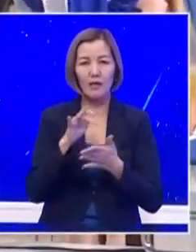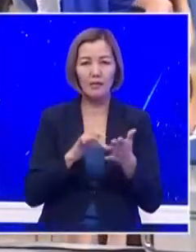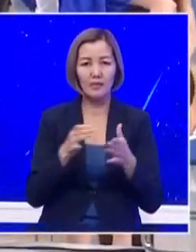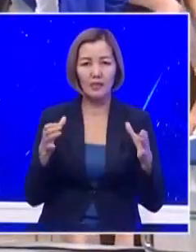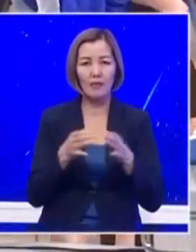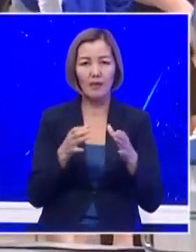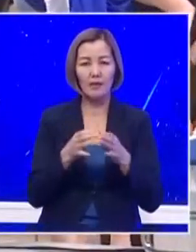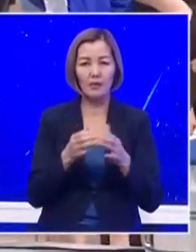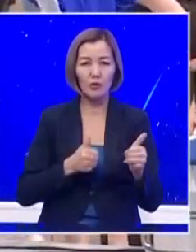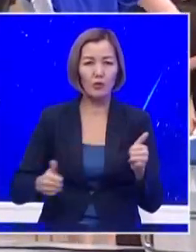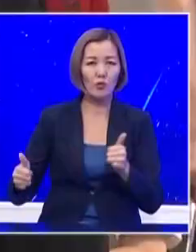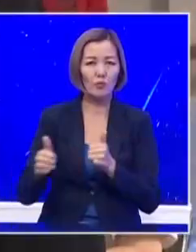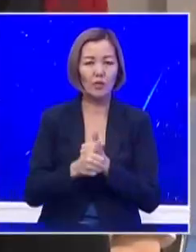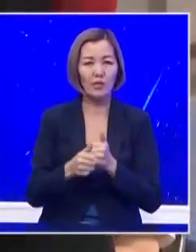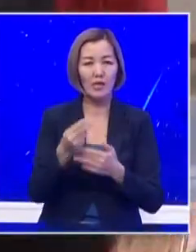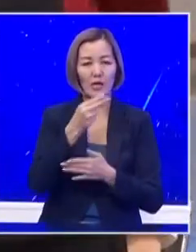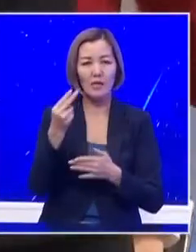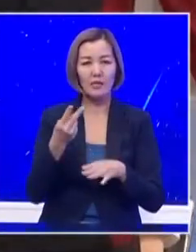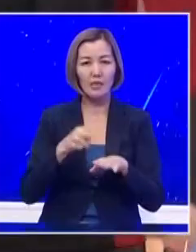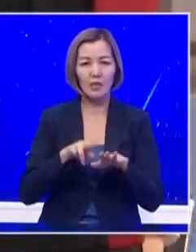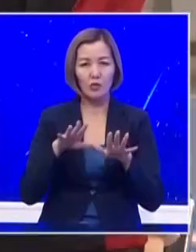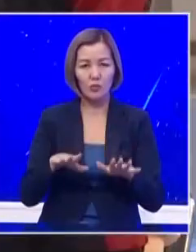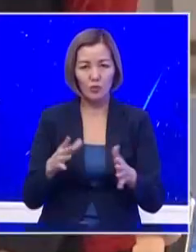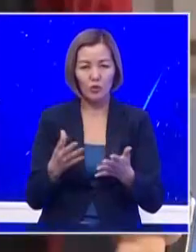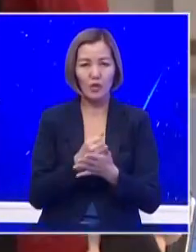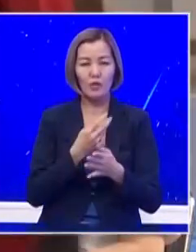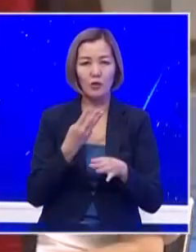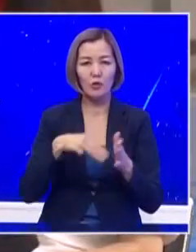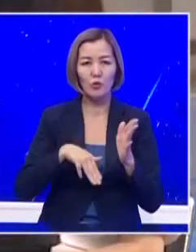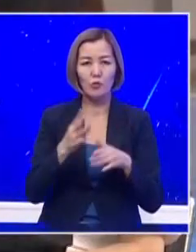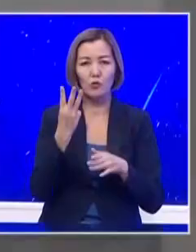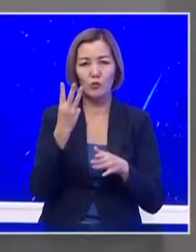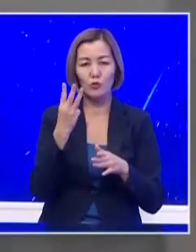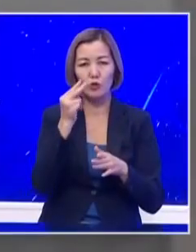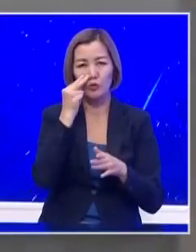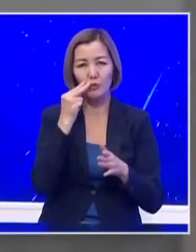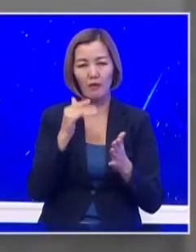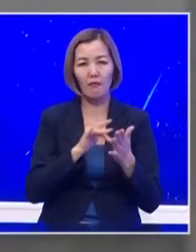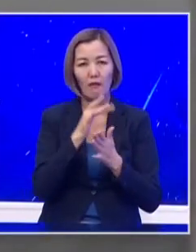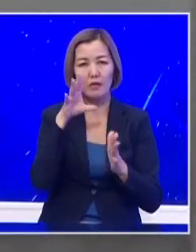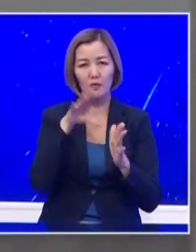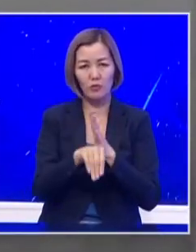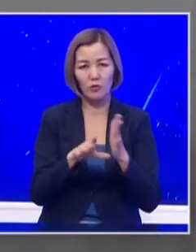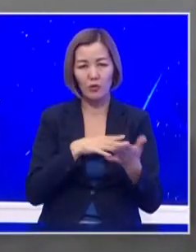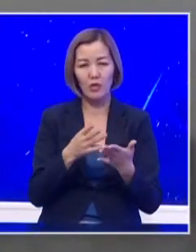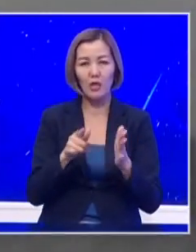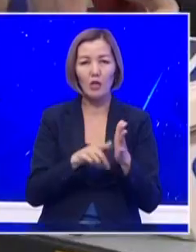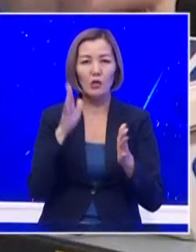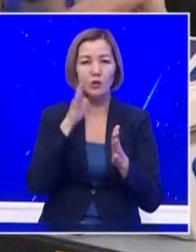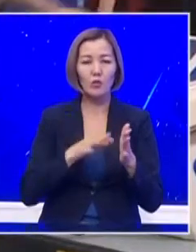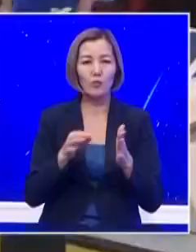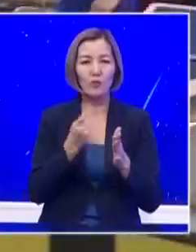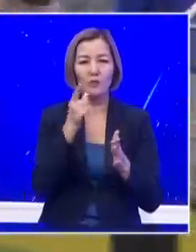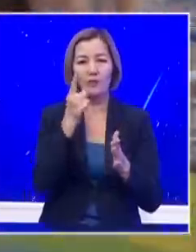Нәтижесінде Алматы қаласының саңлақтары командалық есепте топ жарды. Астаналықтар 2-ші орыннан көрінді. Үздік үштікті Шымкент